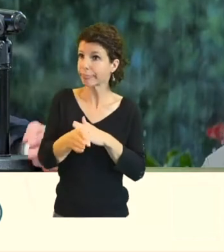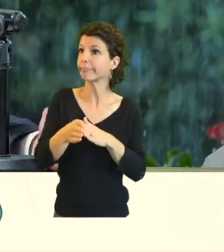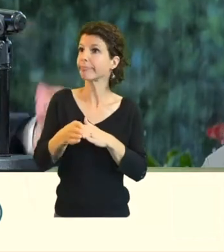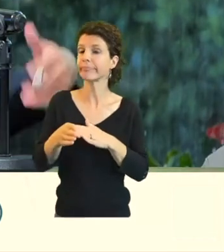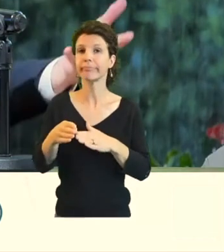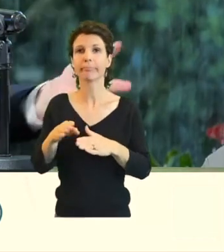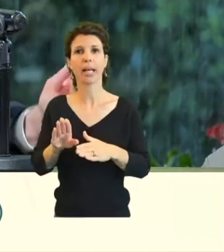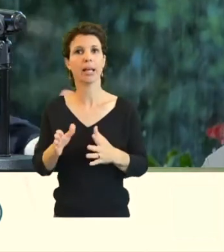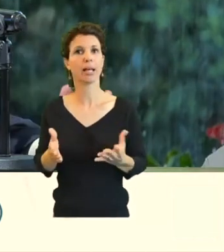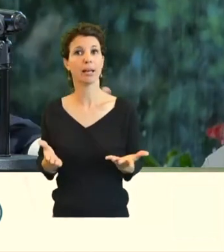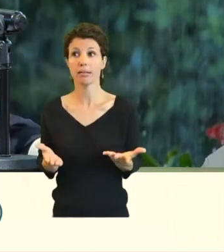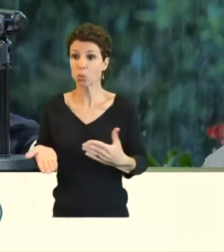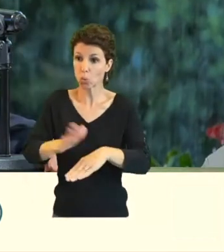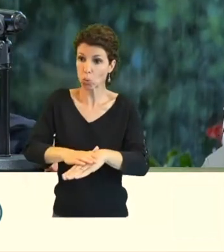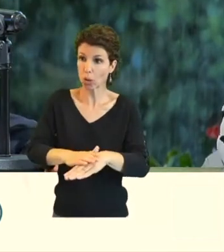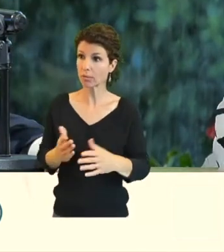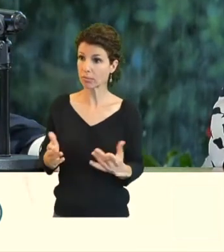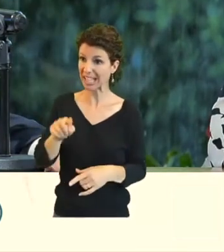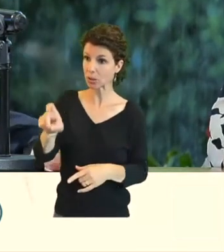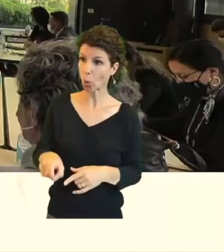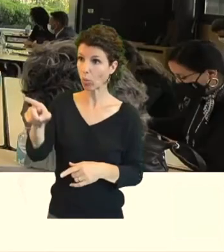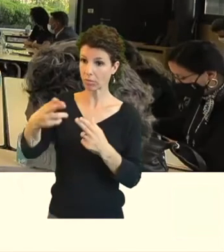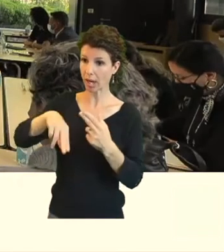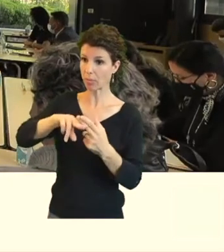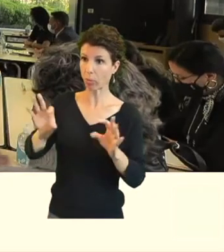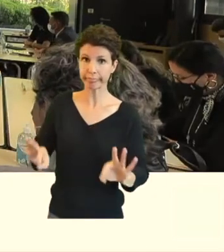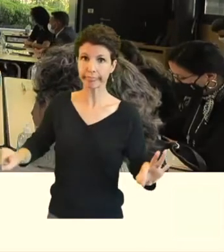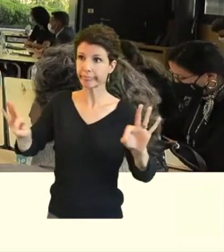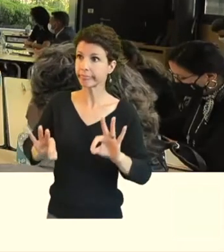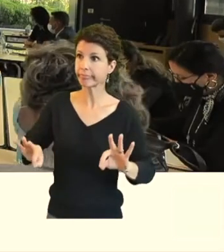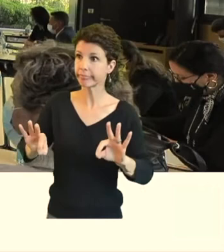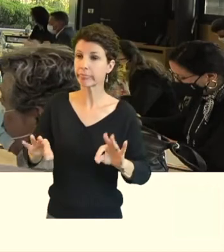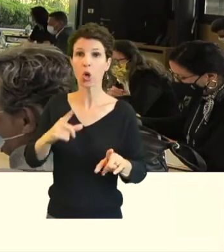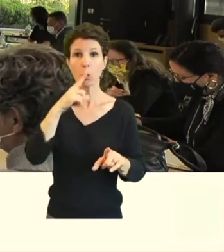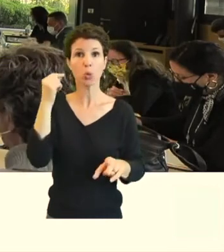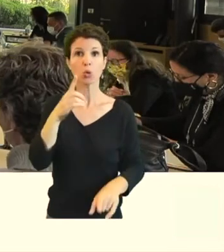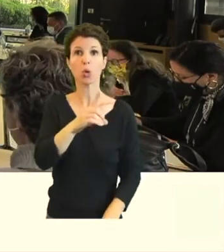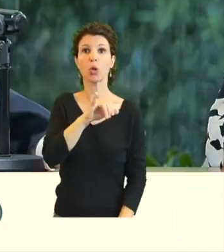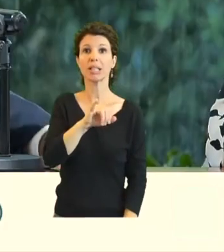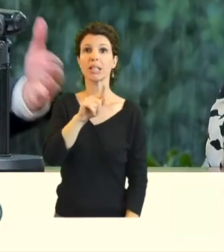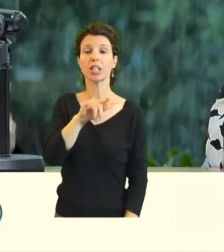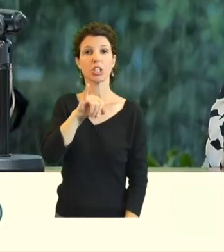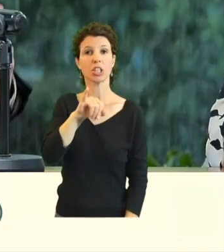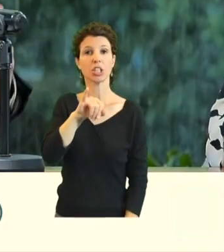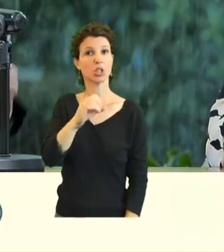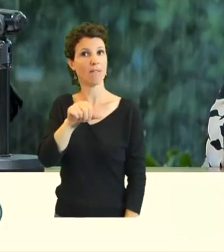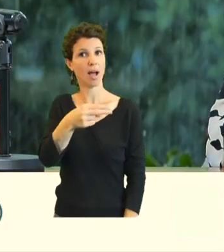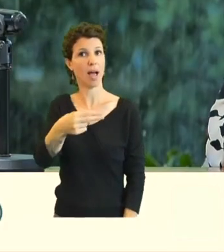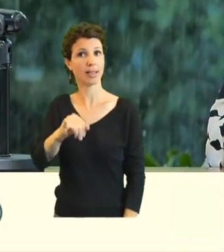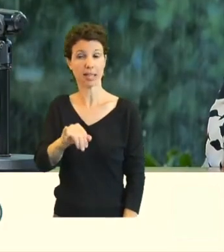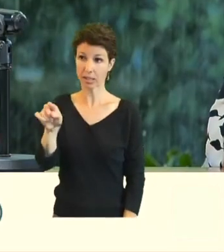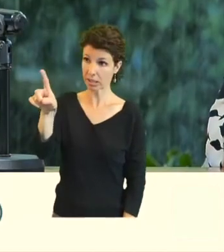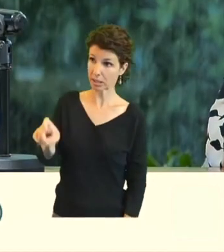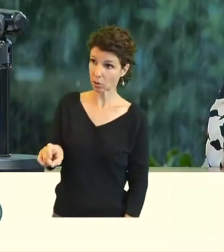coup, vous n'avez pas répondu à la question. Et la question que posait M. Di Giovanni, c'est quelle est la position de